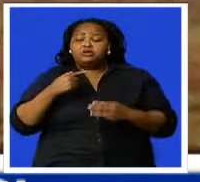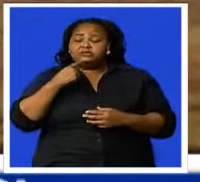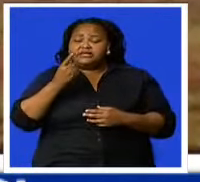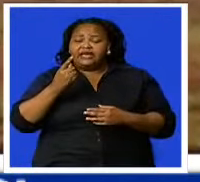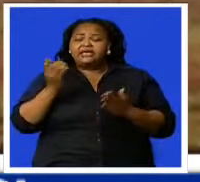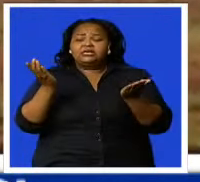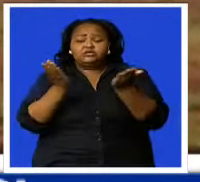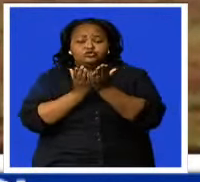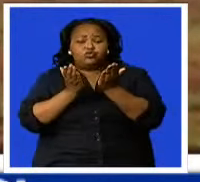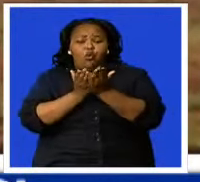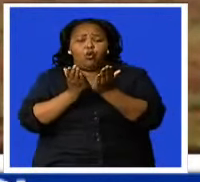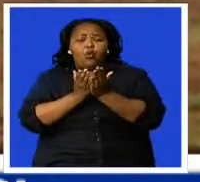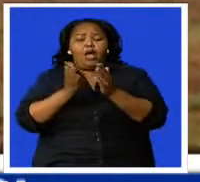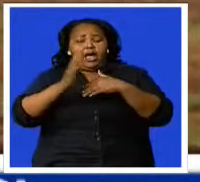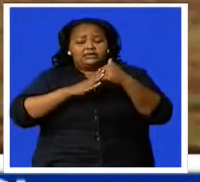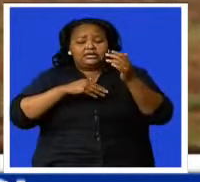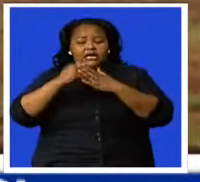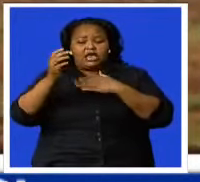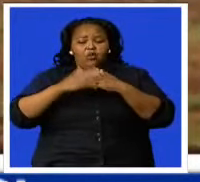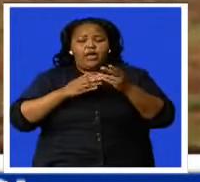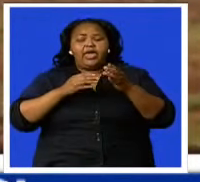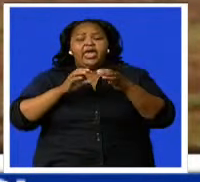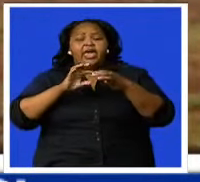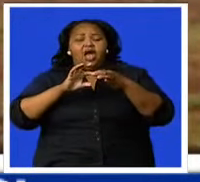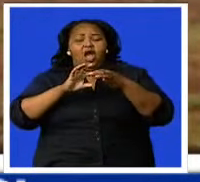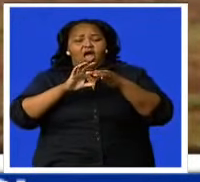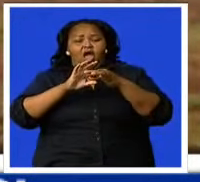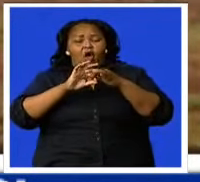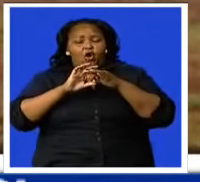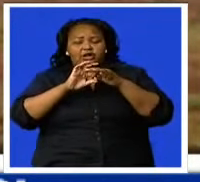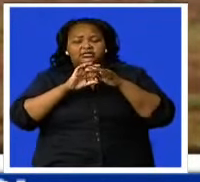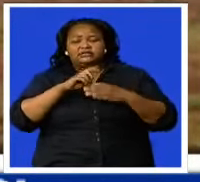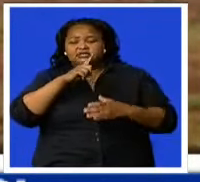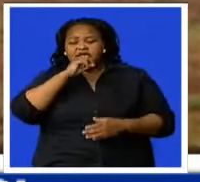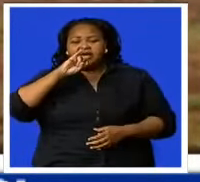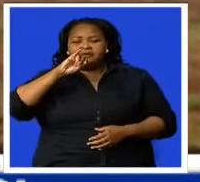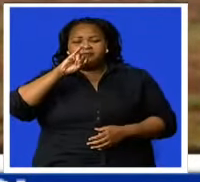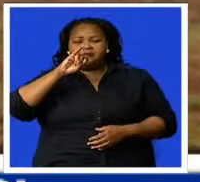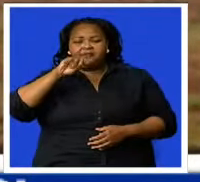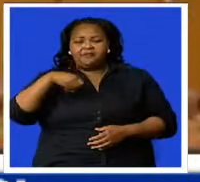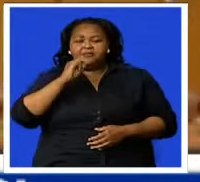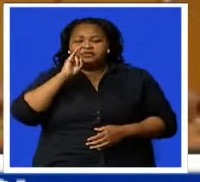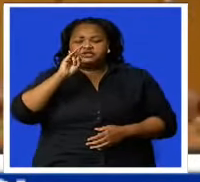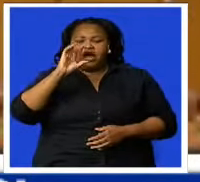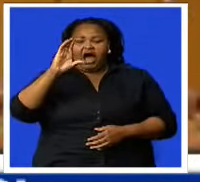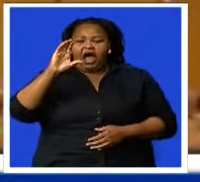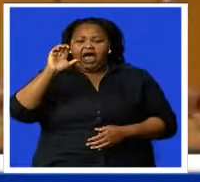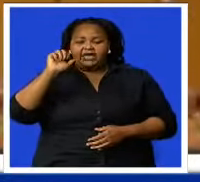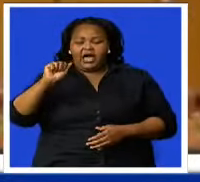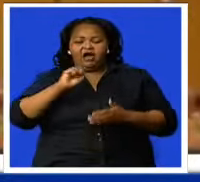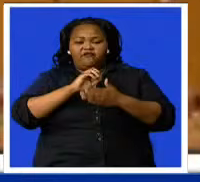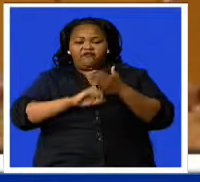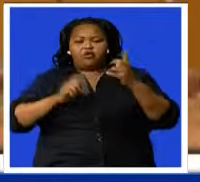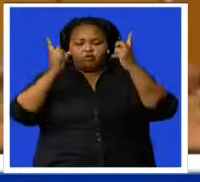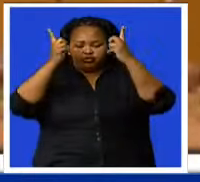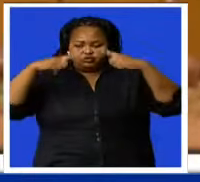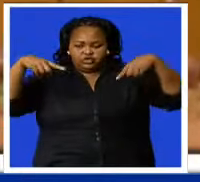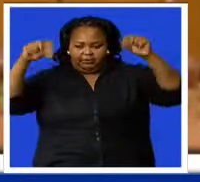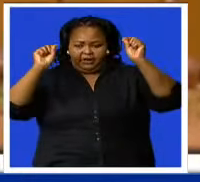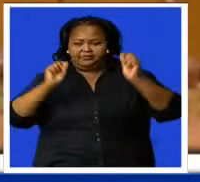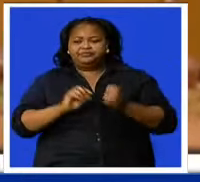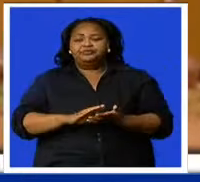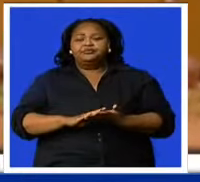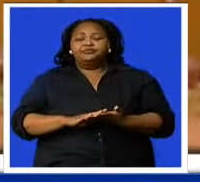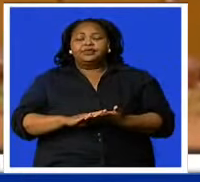Sive sendzawo yasegamula phansi kwenkundla yasengilongo emphakathi wasegamula kaMathenjwa solo sibabata tinintenkosi